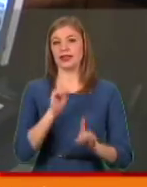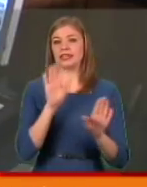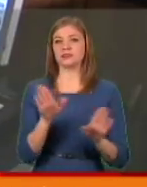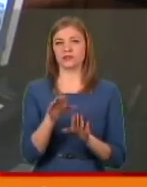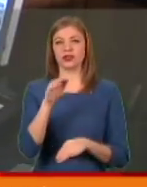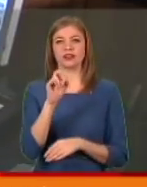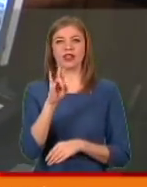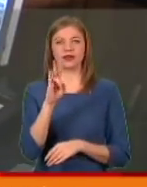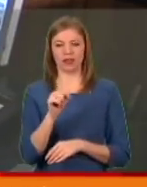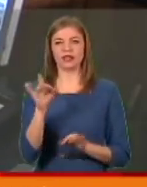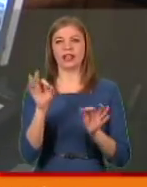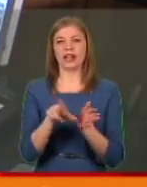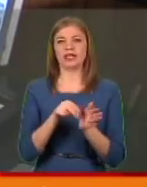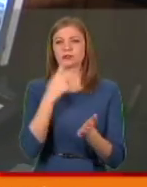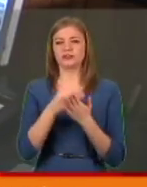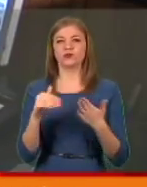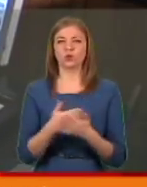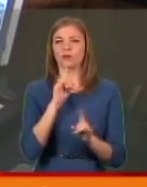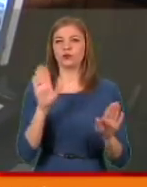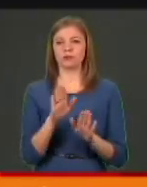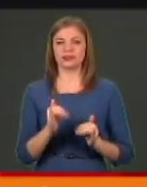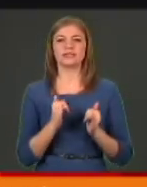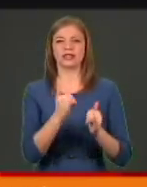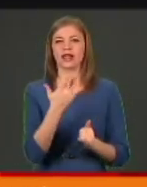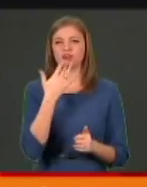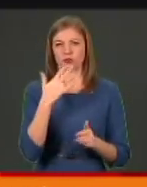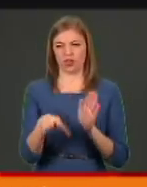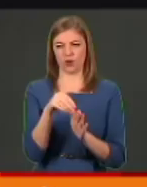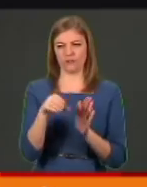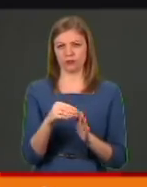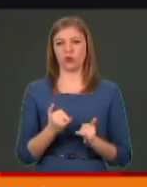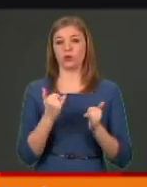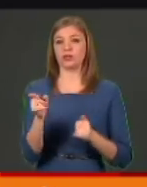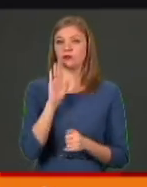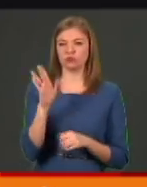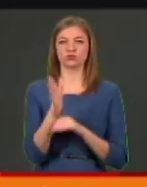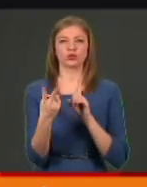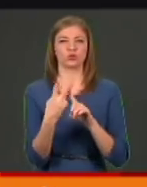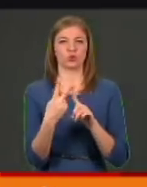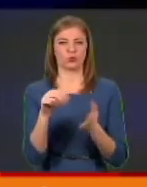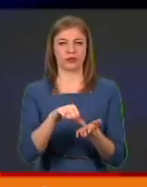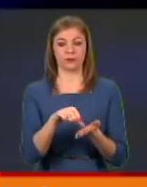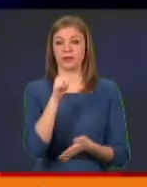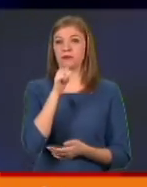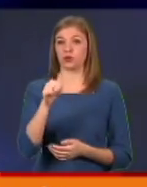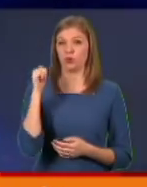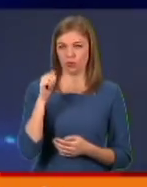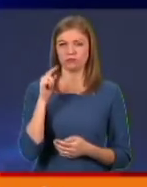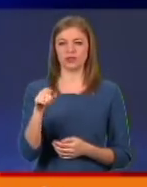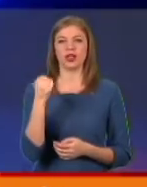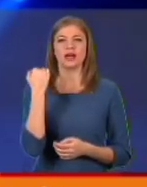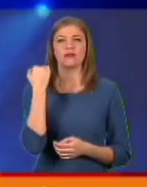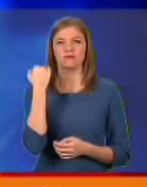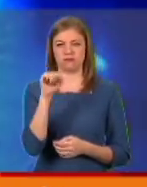Співачка Таяна якраз записує свою нову пісню для національного відбору. Для неї він уже буде другим. Минулого року